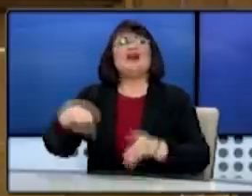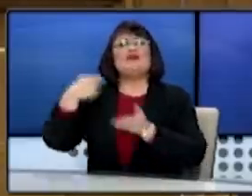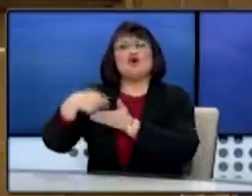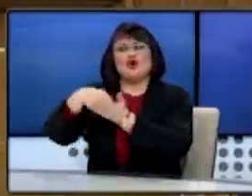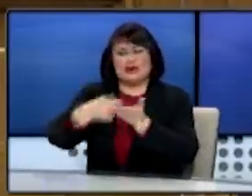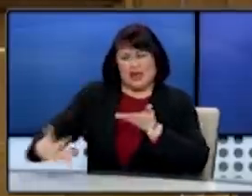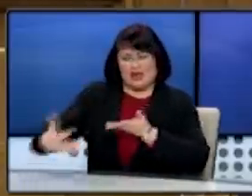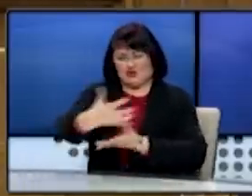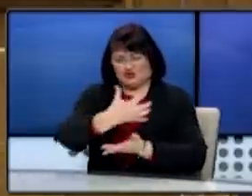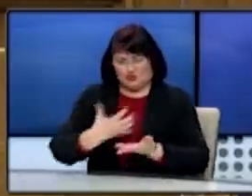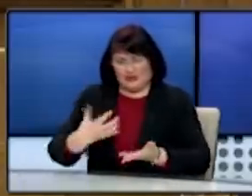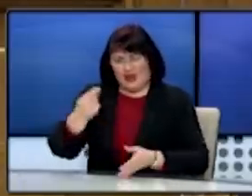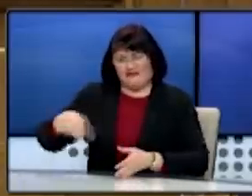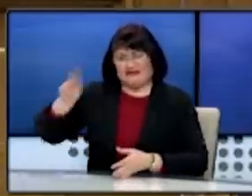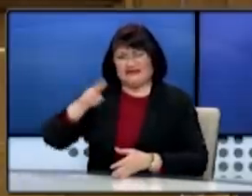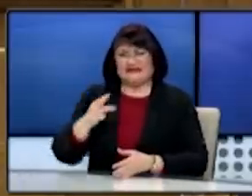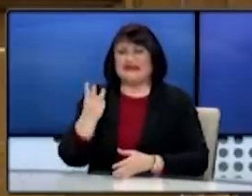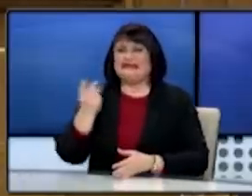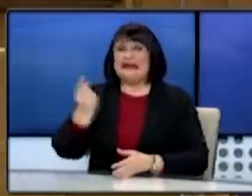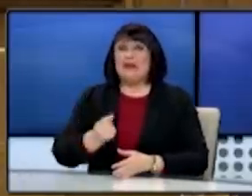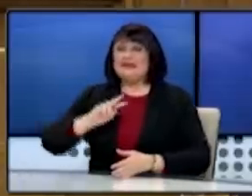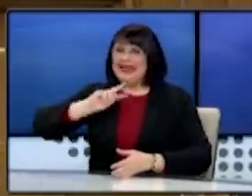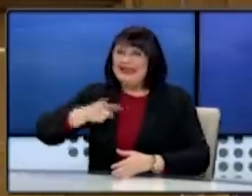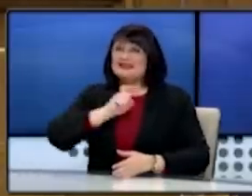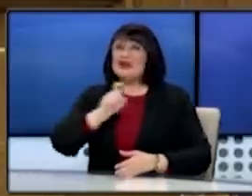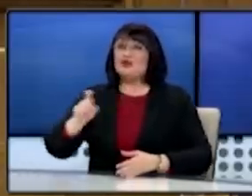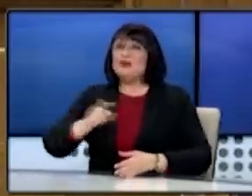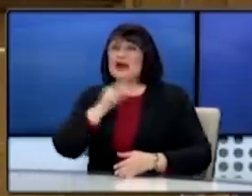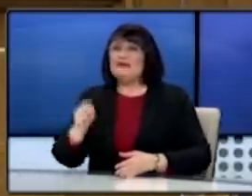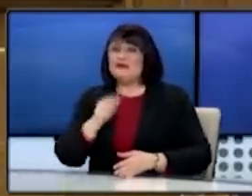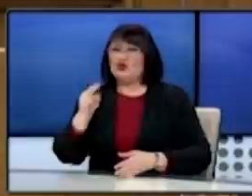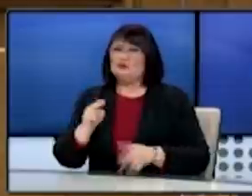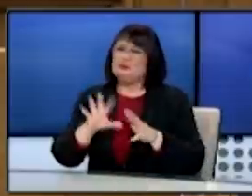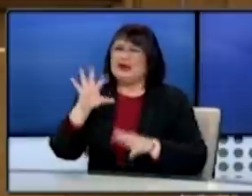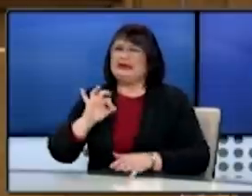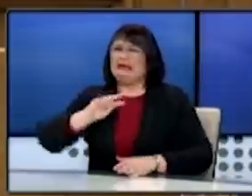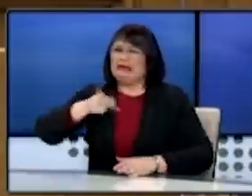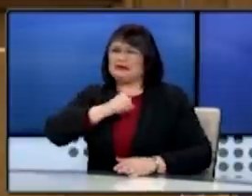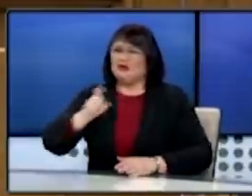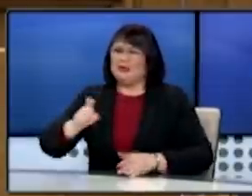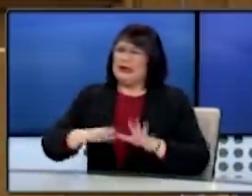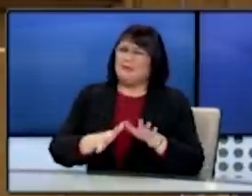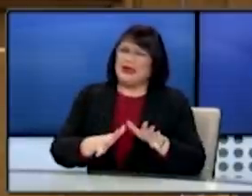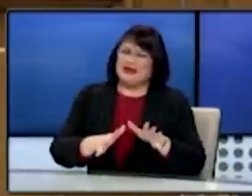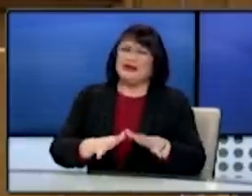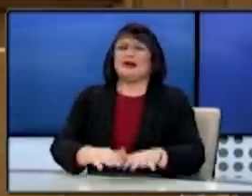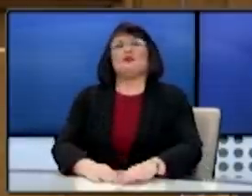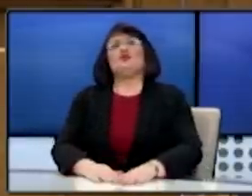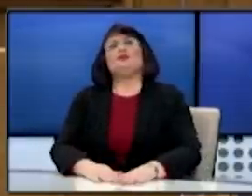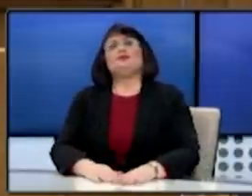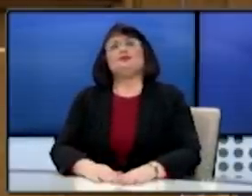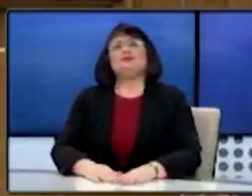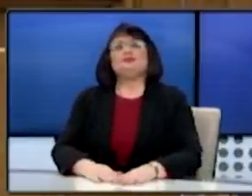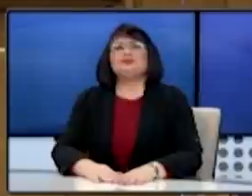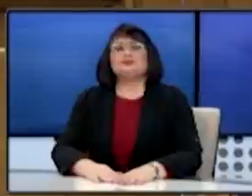φορολογικά έσοδα θα αυξηθούν κατά 3,5 δισεκατομμύρια ευρώ και θα φτάσουν τα 50 δις, η μερίδα του λέοντος από